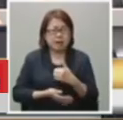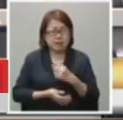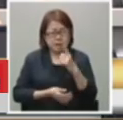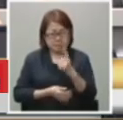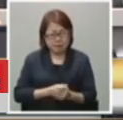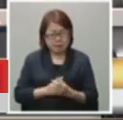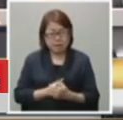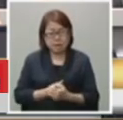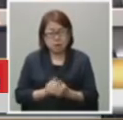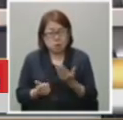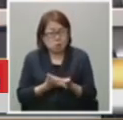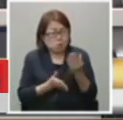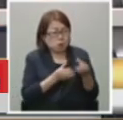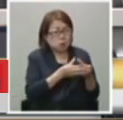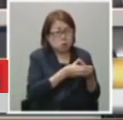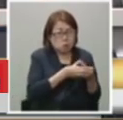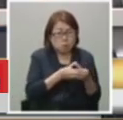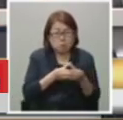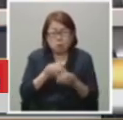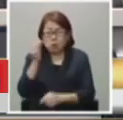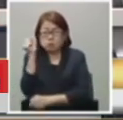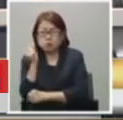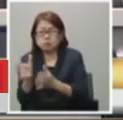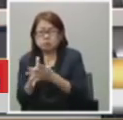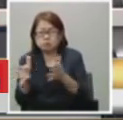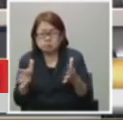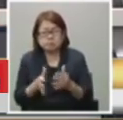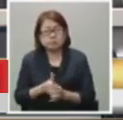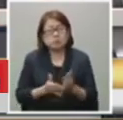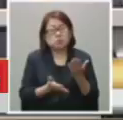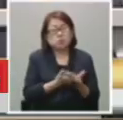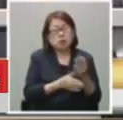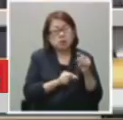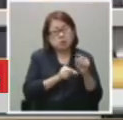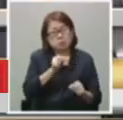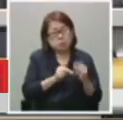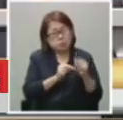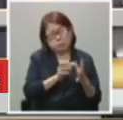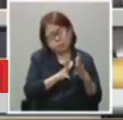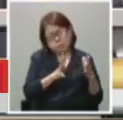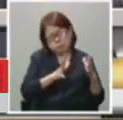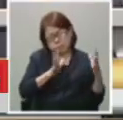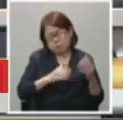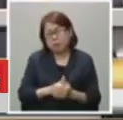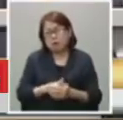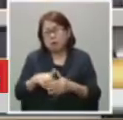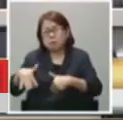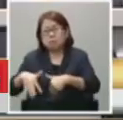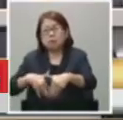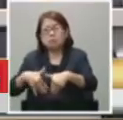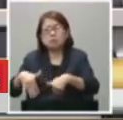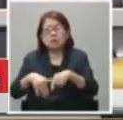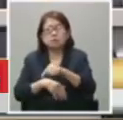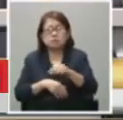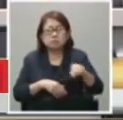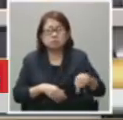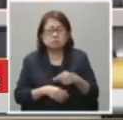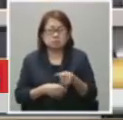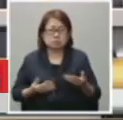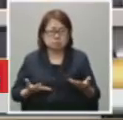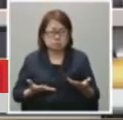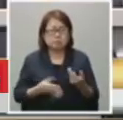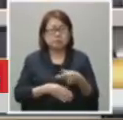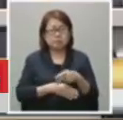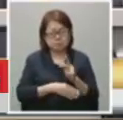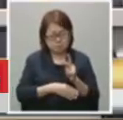กระจุกจนกระจายรวยแต่ 1% รวยแต่ 5% เจ้าสงเจ้าสัวรวยกันหมดแต่ชาวบ้านลองถามกันเลยครับท่านประธานที่เค